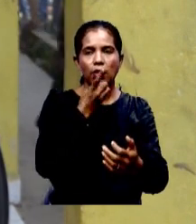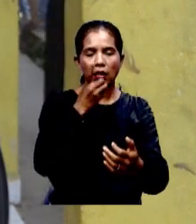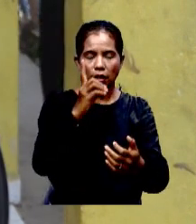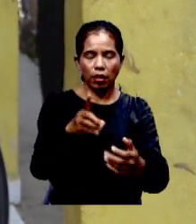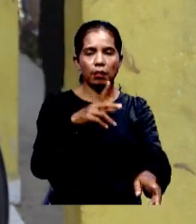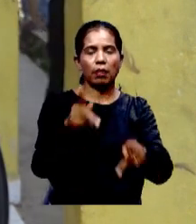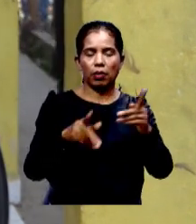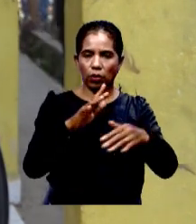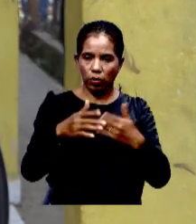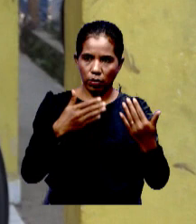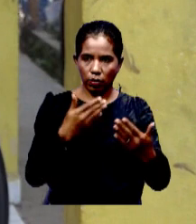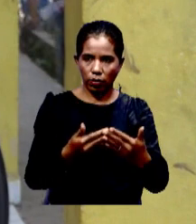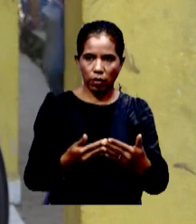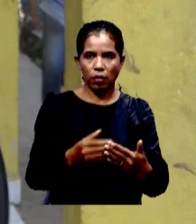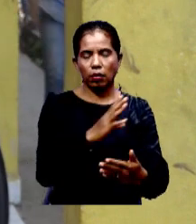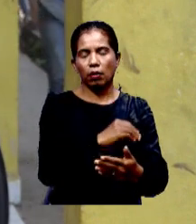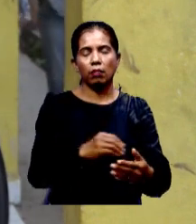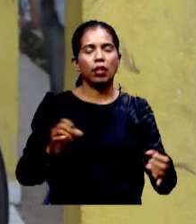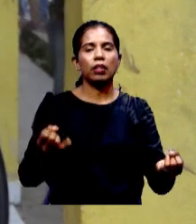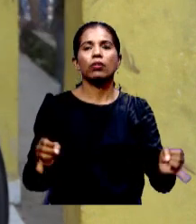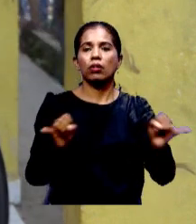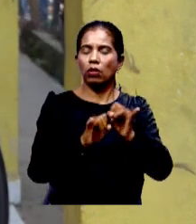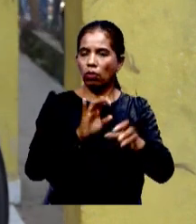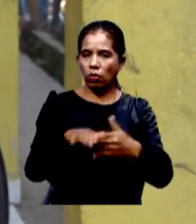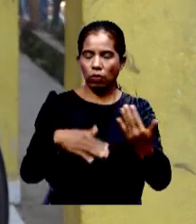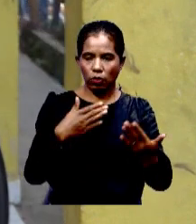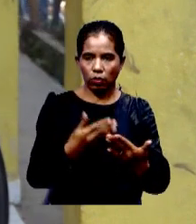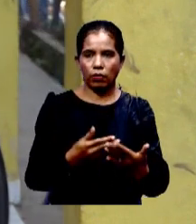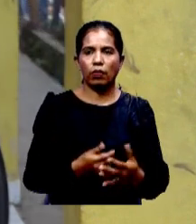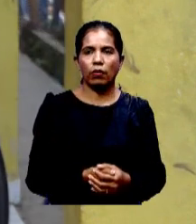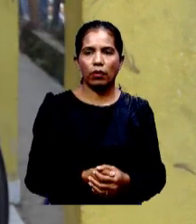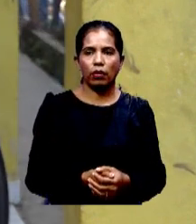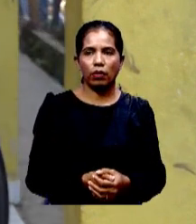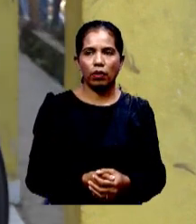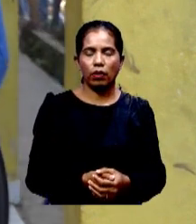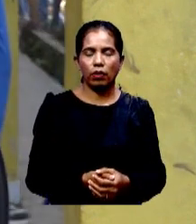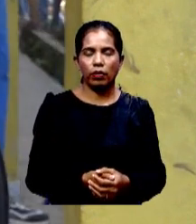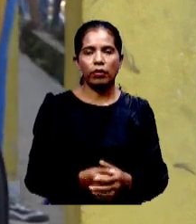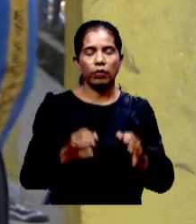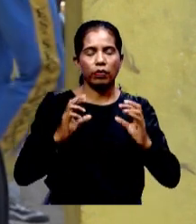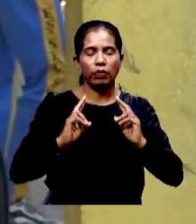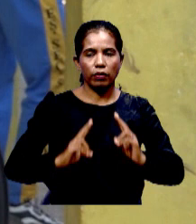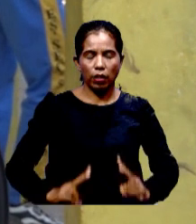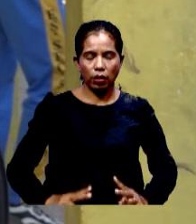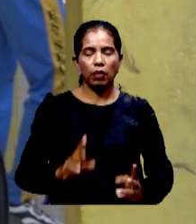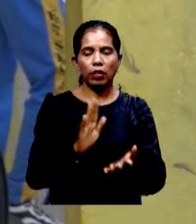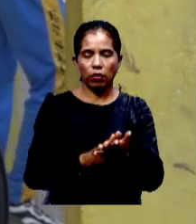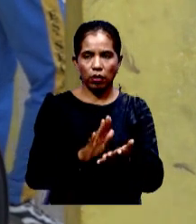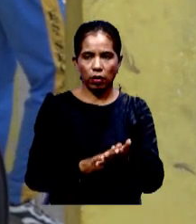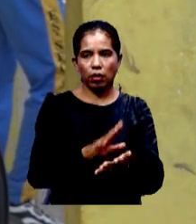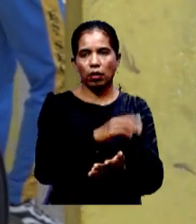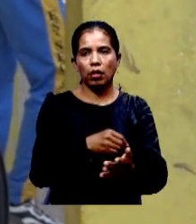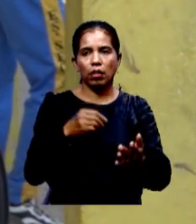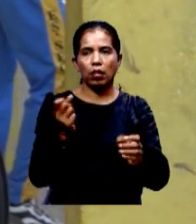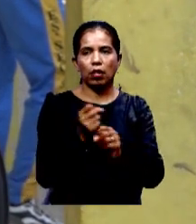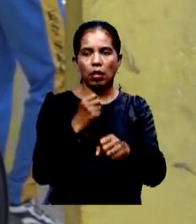ba komunidade, ba institusaun ho toto kata, kata farda ruane mak representa iskola ruane, kata iskola ruane mak